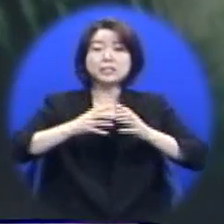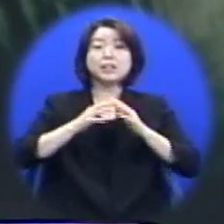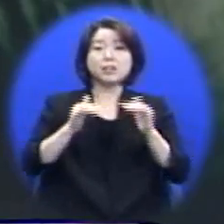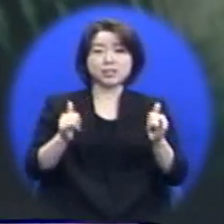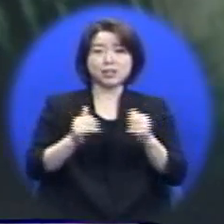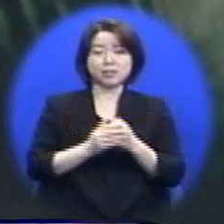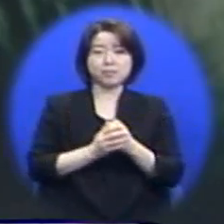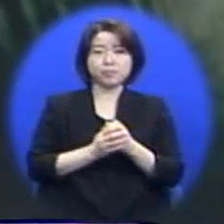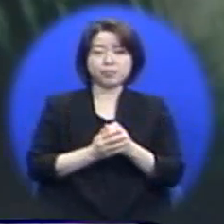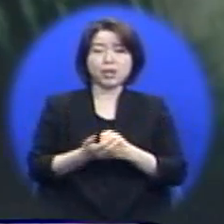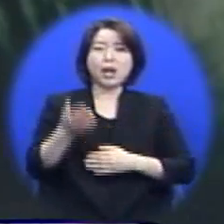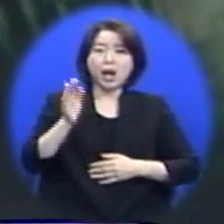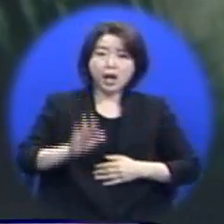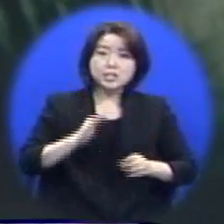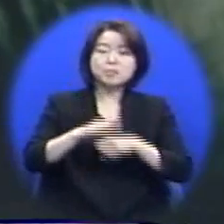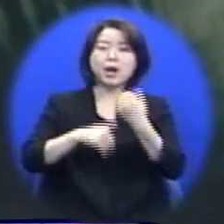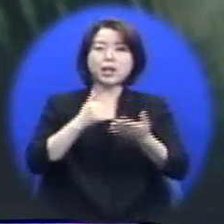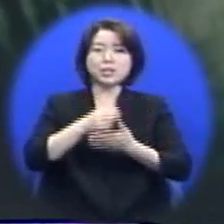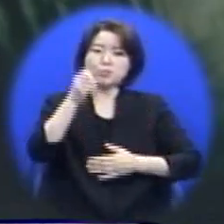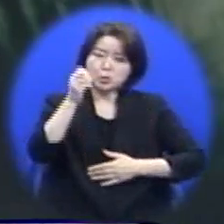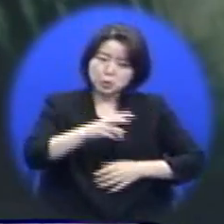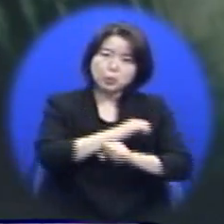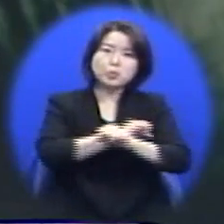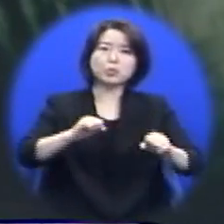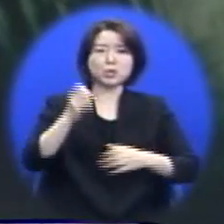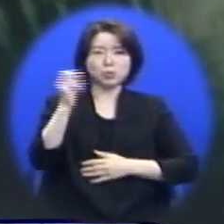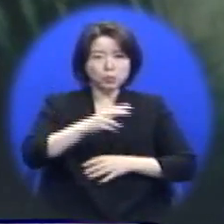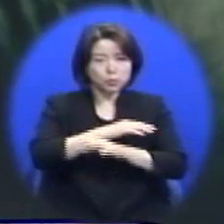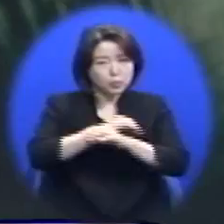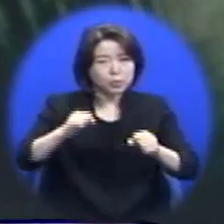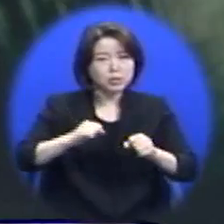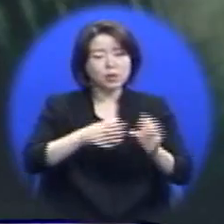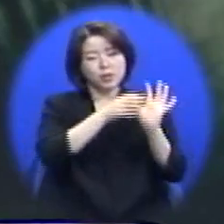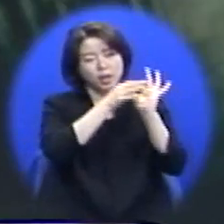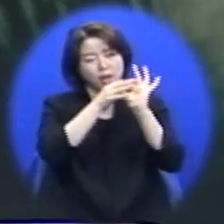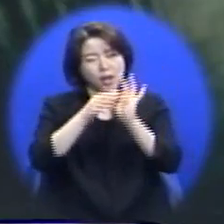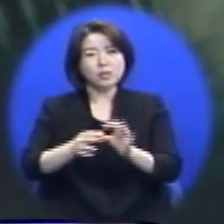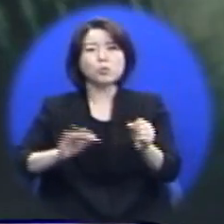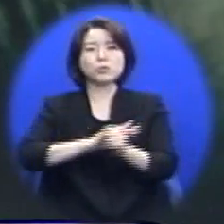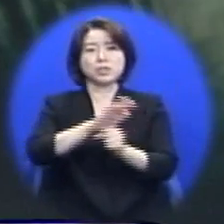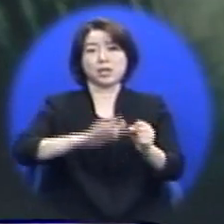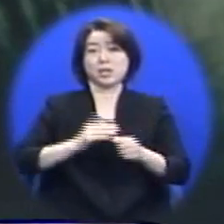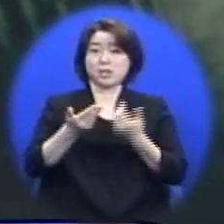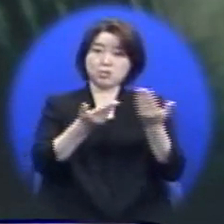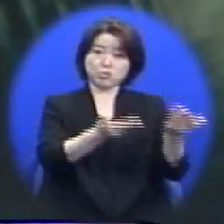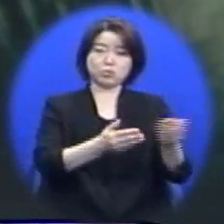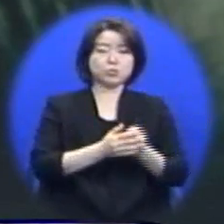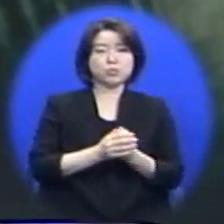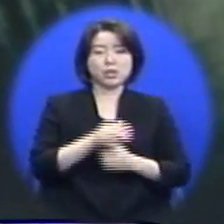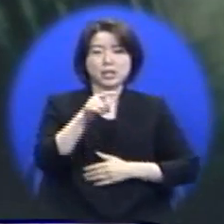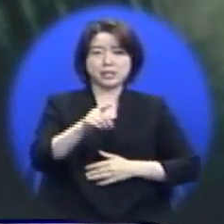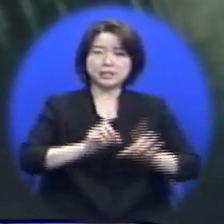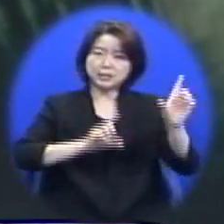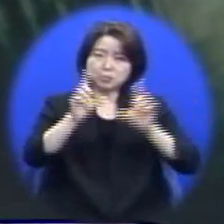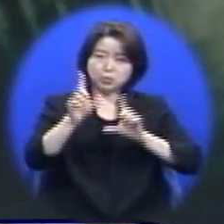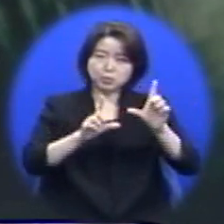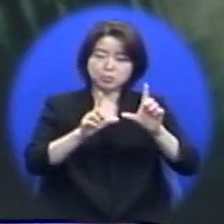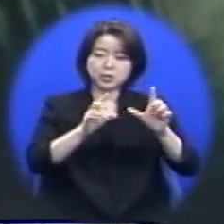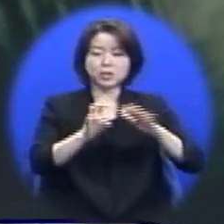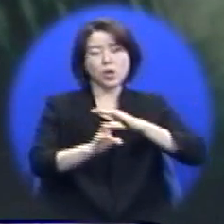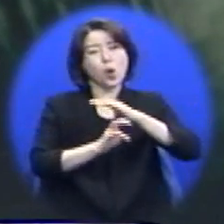하나님은 용서하고 또 용서하고 또 용서하고 또 용서하고 그렇게 사랑하셨습니다. 그 모습이 꼭